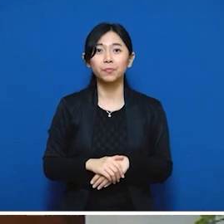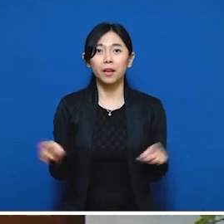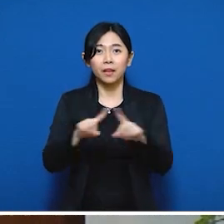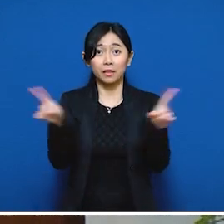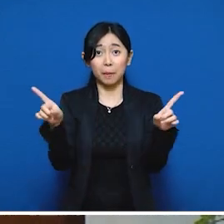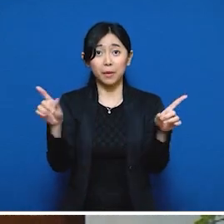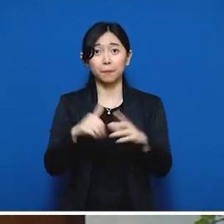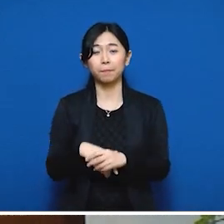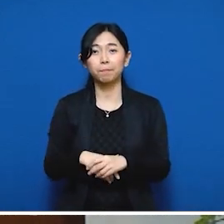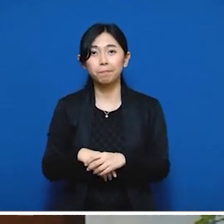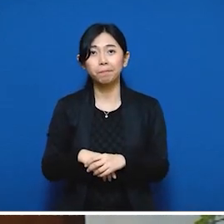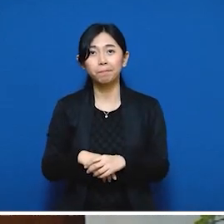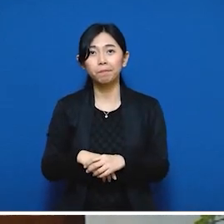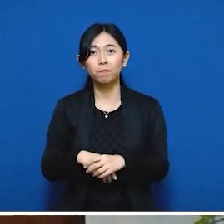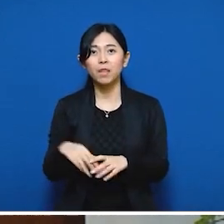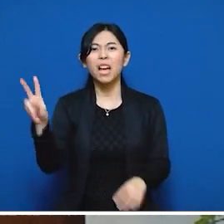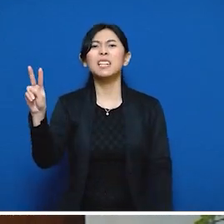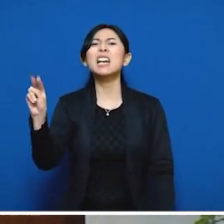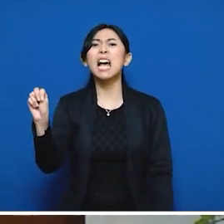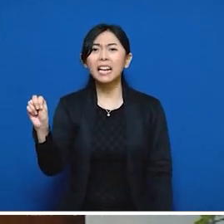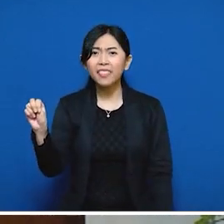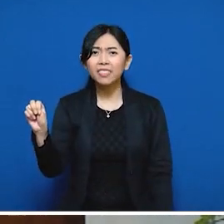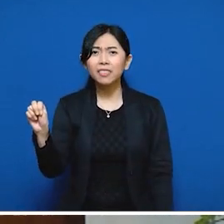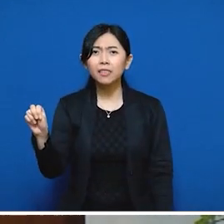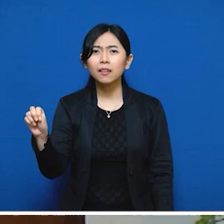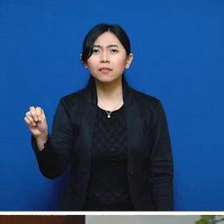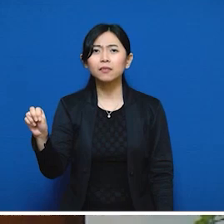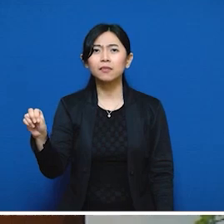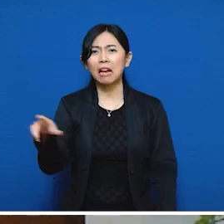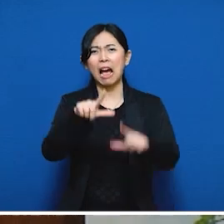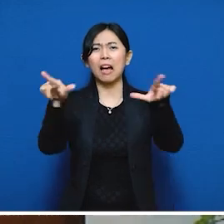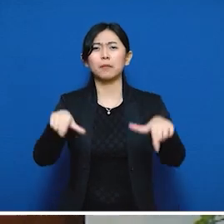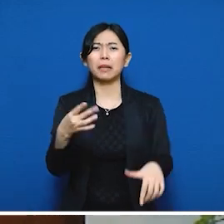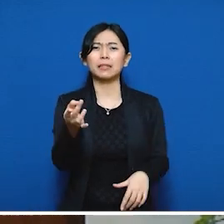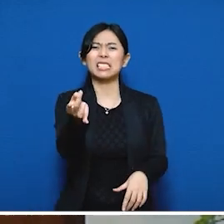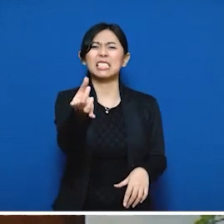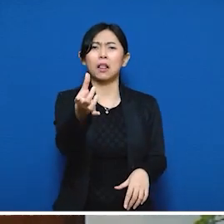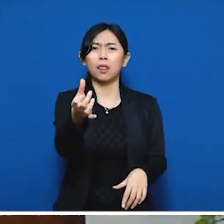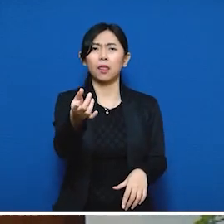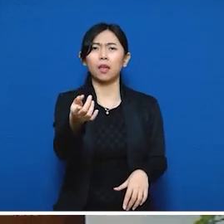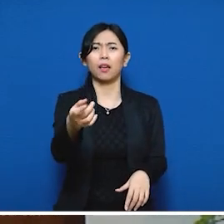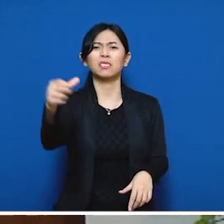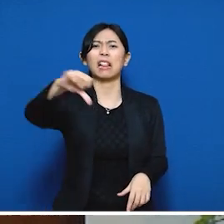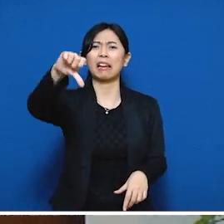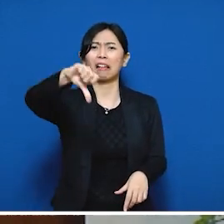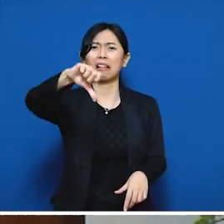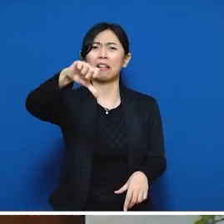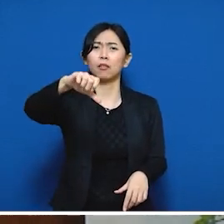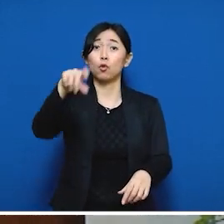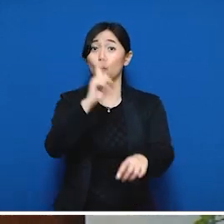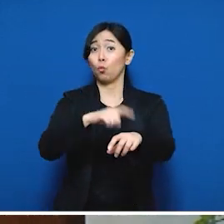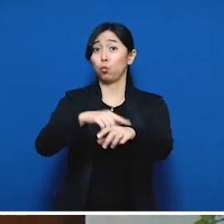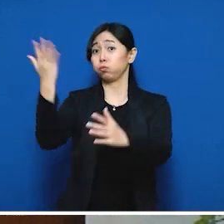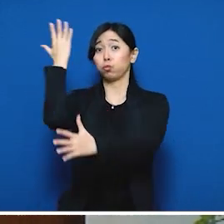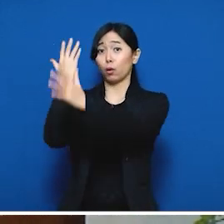Tetapi kota Nazaret memiliki reputasi yang buruk. Karena pada masa